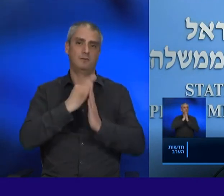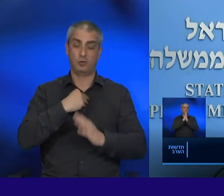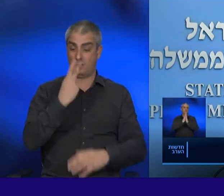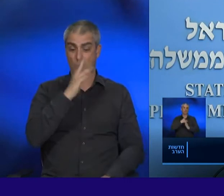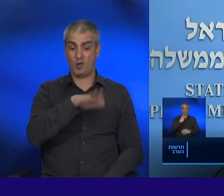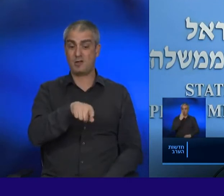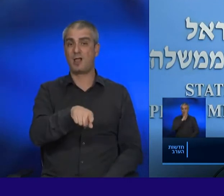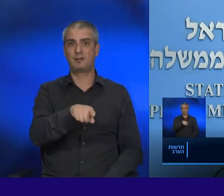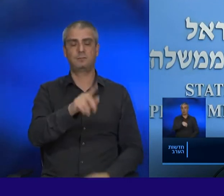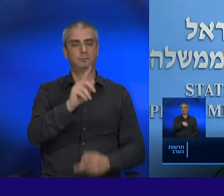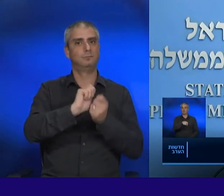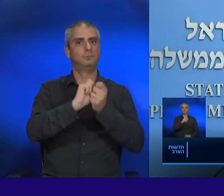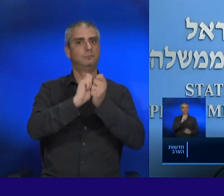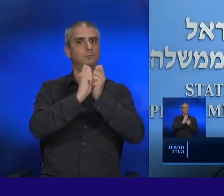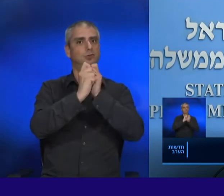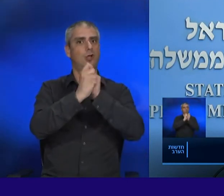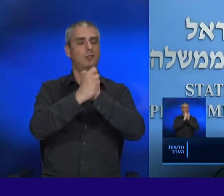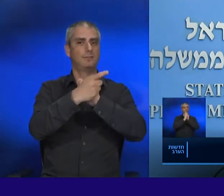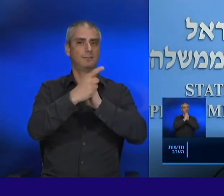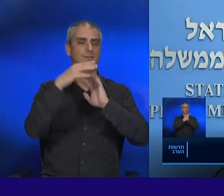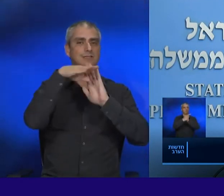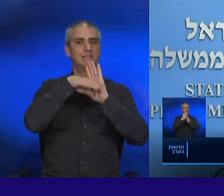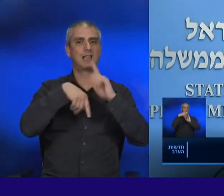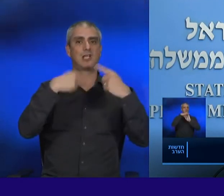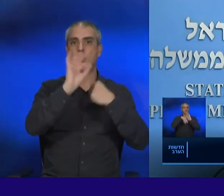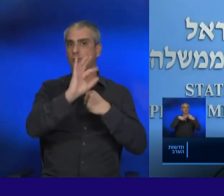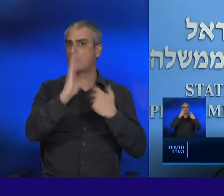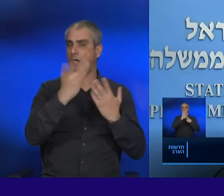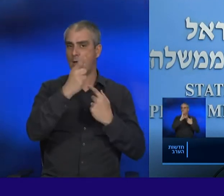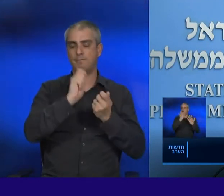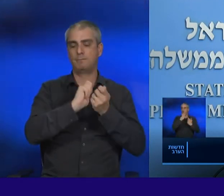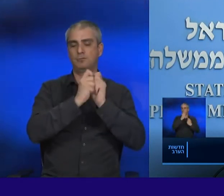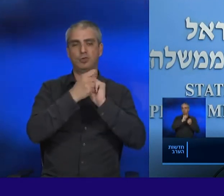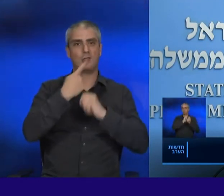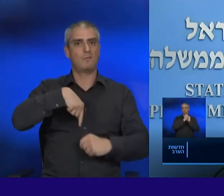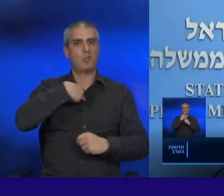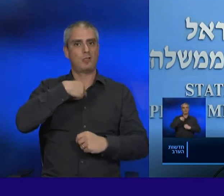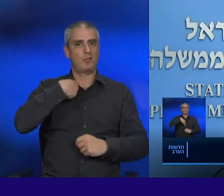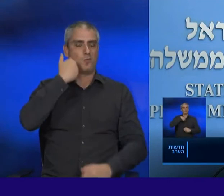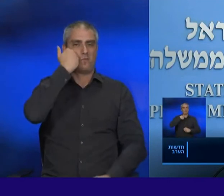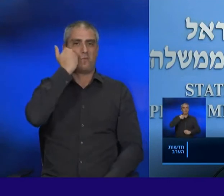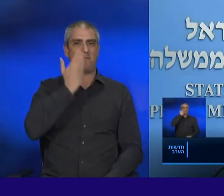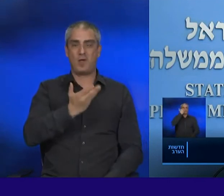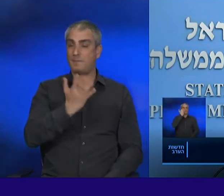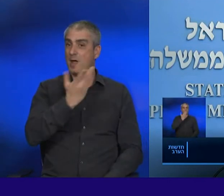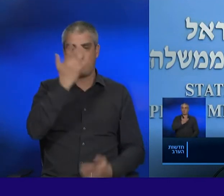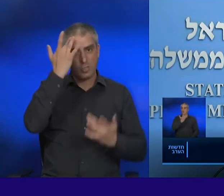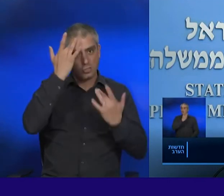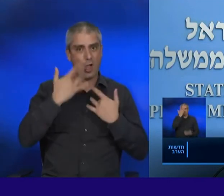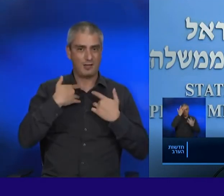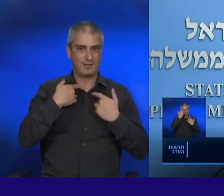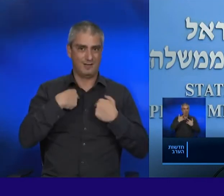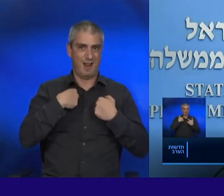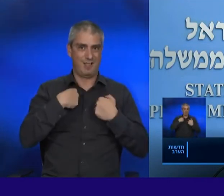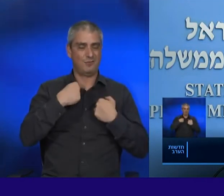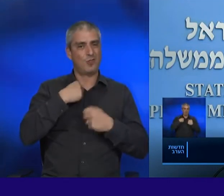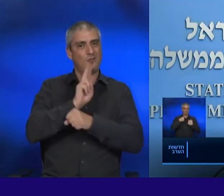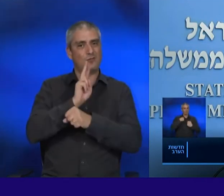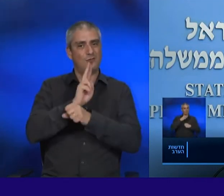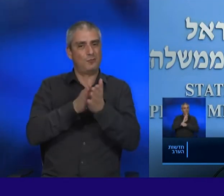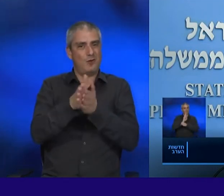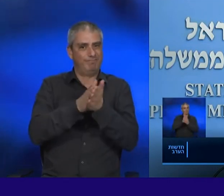הילדים, איך הם משנים את הסדר יום שלהם, איך הם משנים אותנו כמבוגרים, איך הם דואגים שאנחנו נקפיד